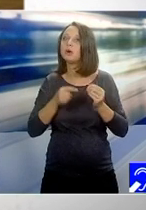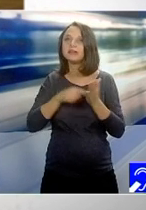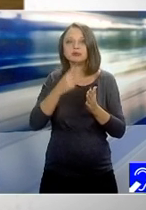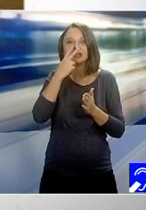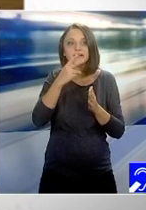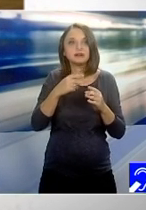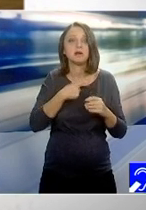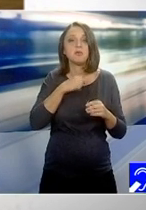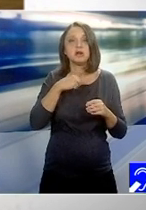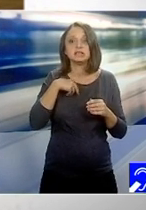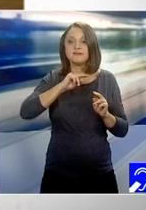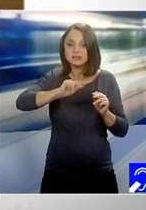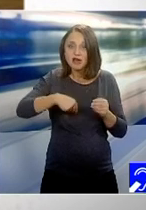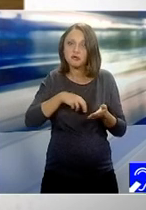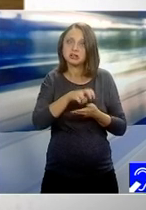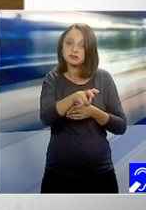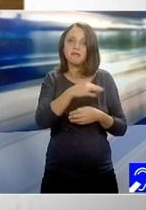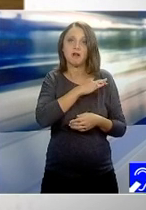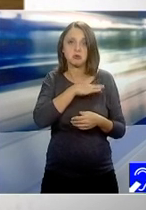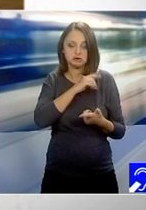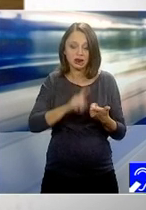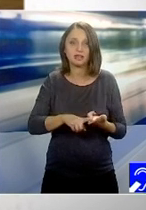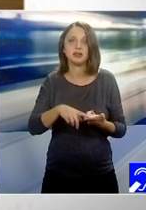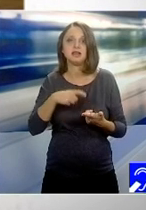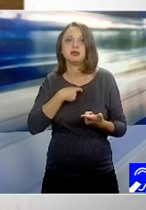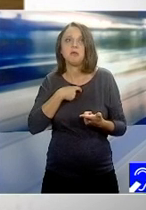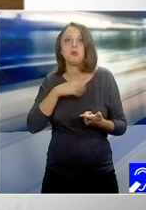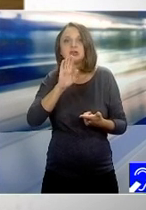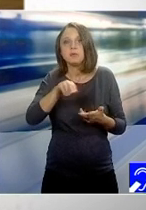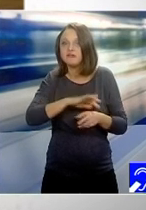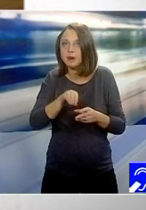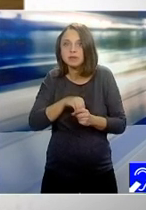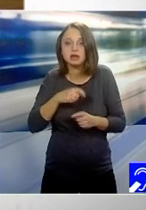fie lăsate să meargă să urmeze o facultate sau...